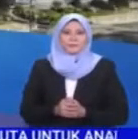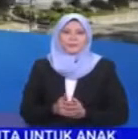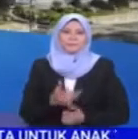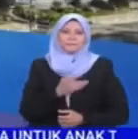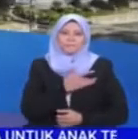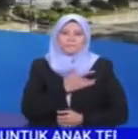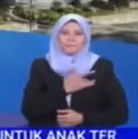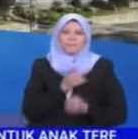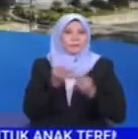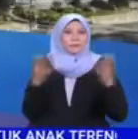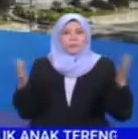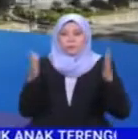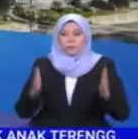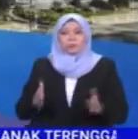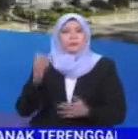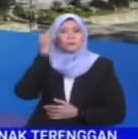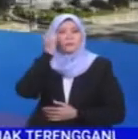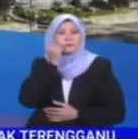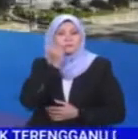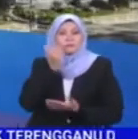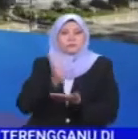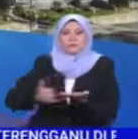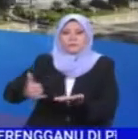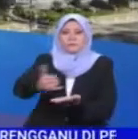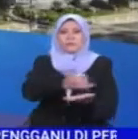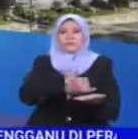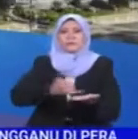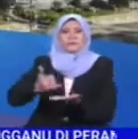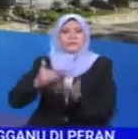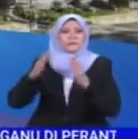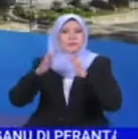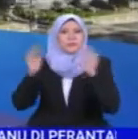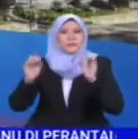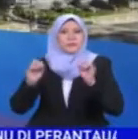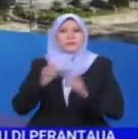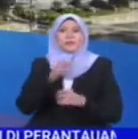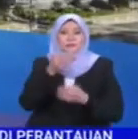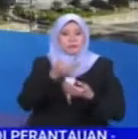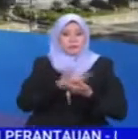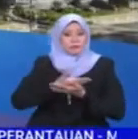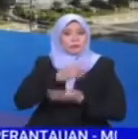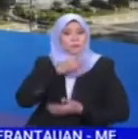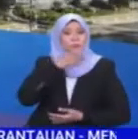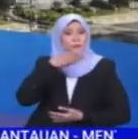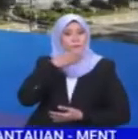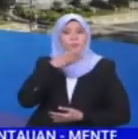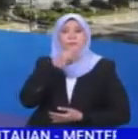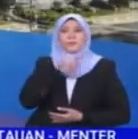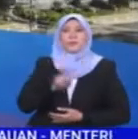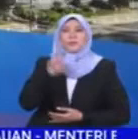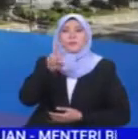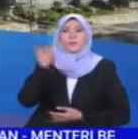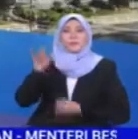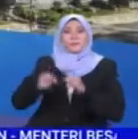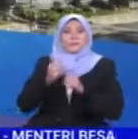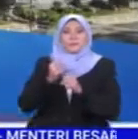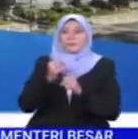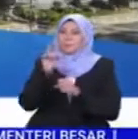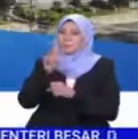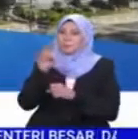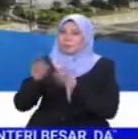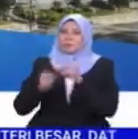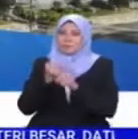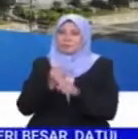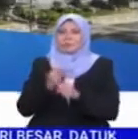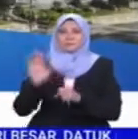Tersentuh melihat ramai warga emas menjadi gelandangan, seorang anak muda berusia 28 tahun nekat mengeluarkan modal sendiri menubuhkan